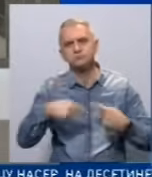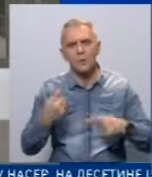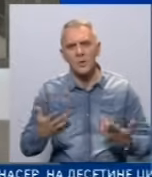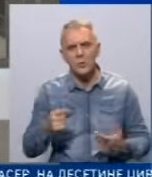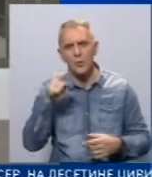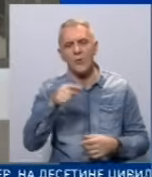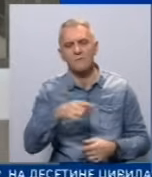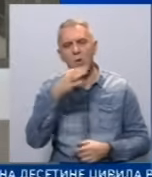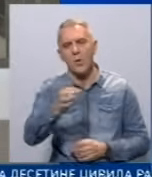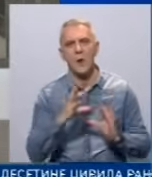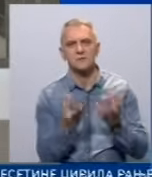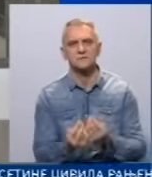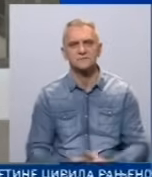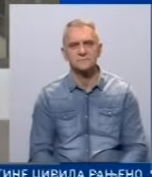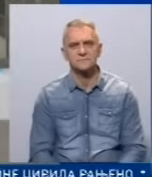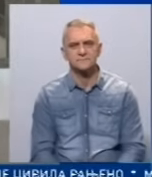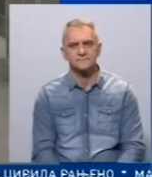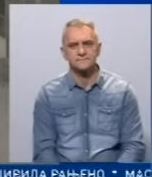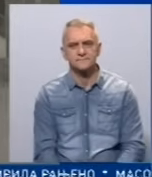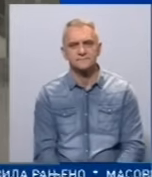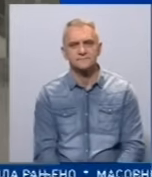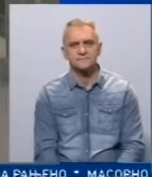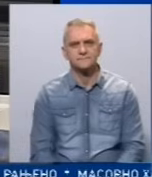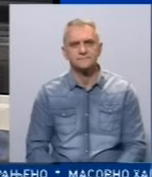u ovoj lokalnoj zajednici.